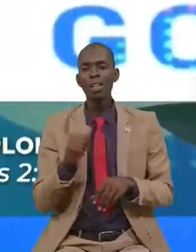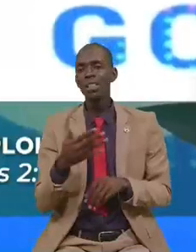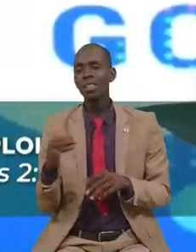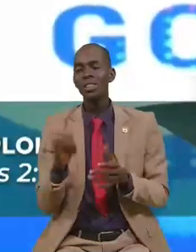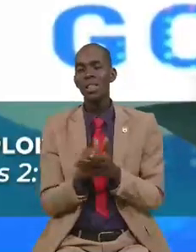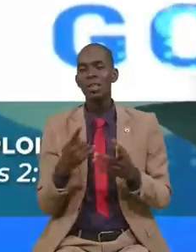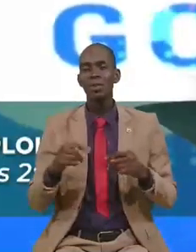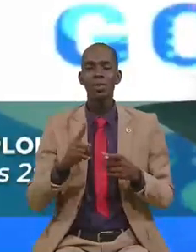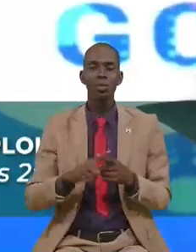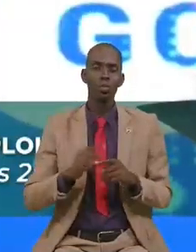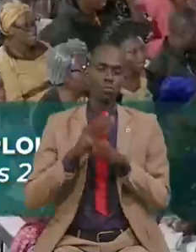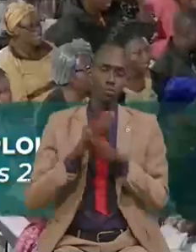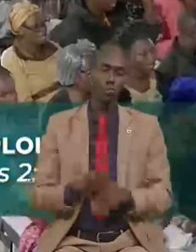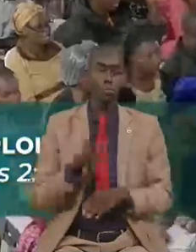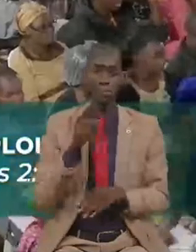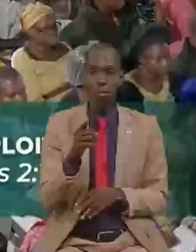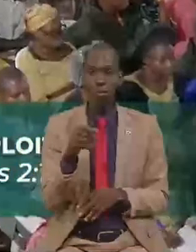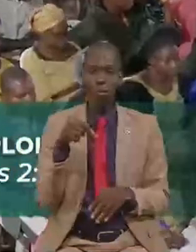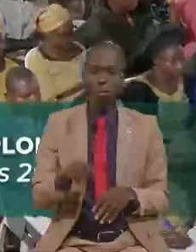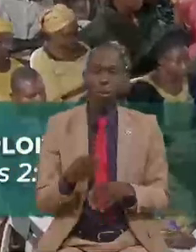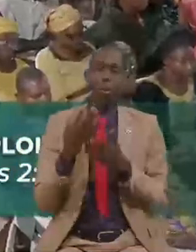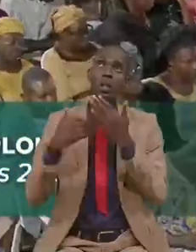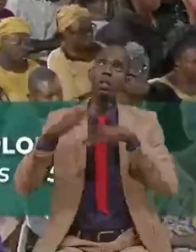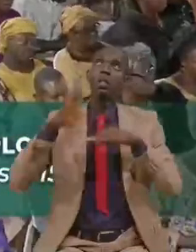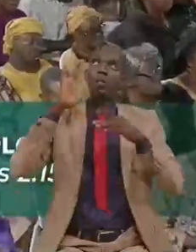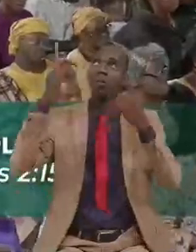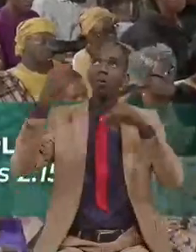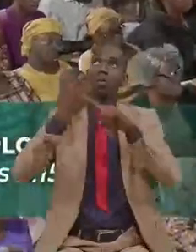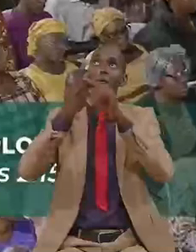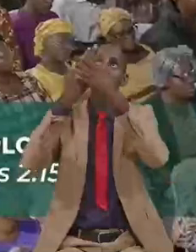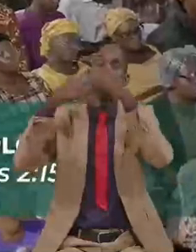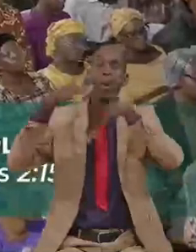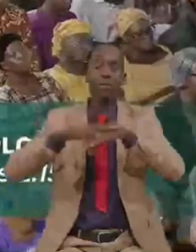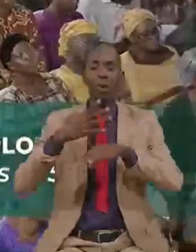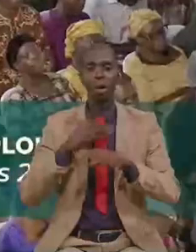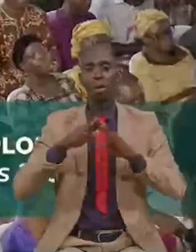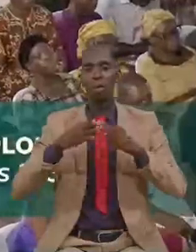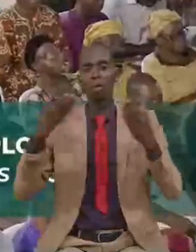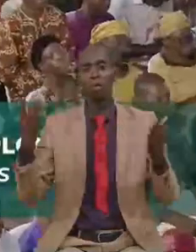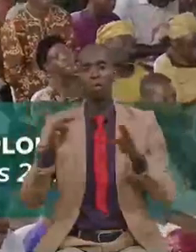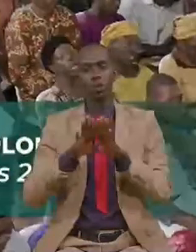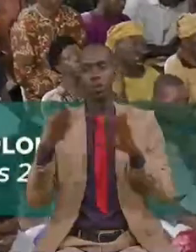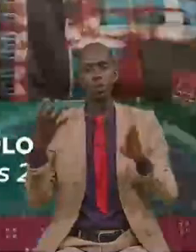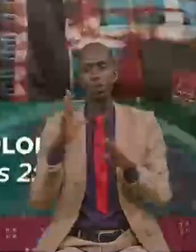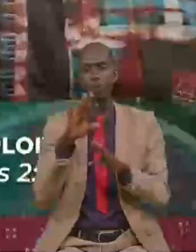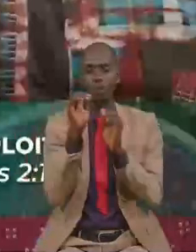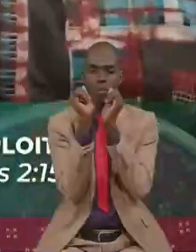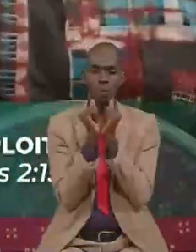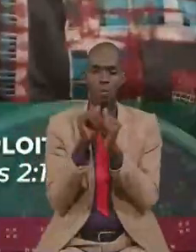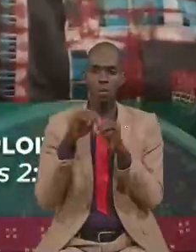anges viendront du ciel et ouvriront les portes de ta prison au nom de